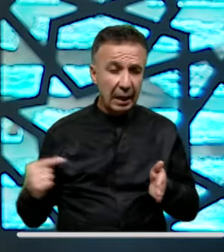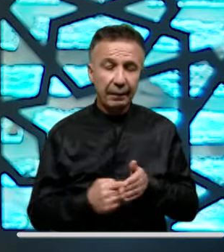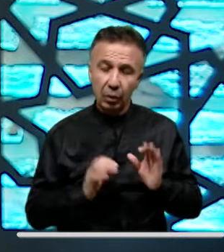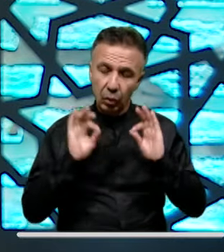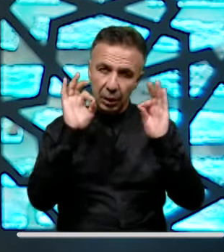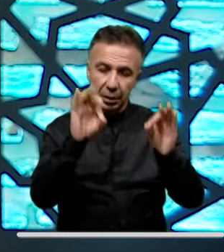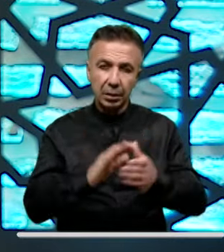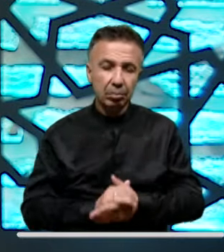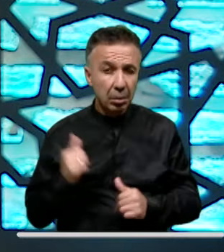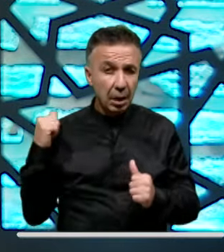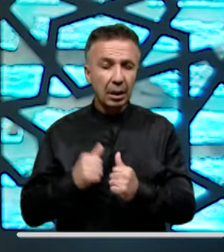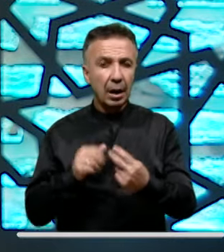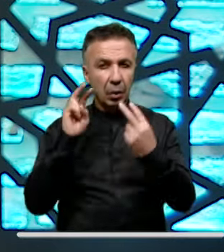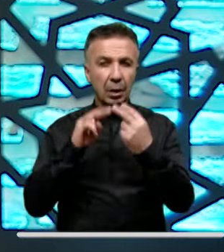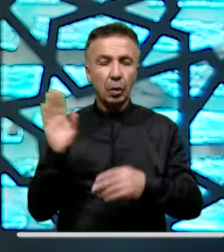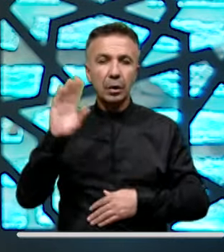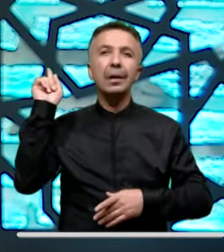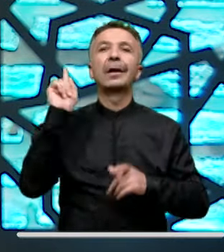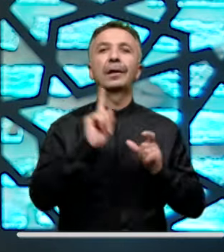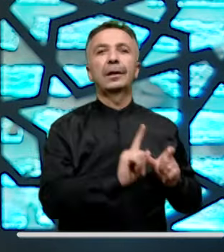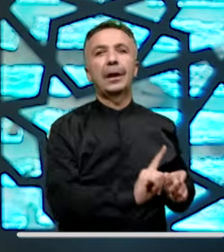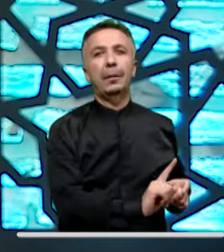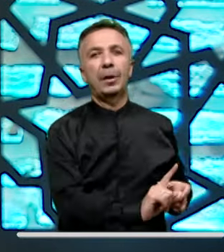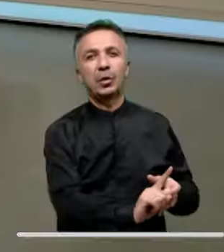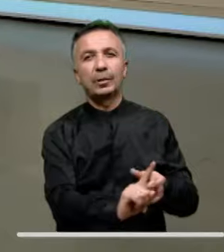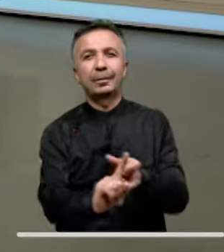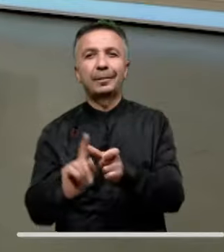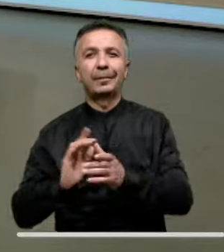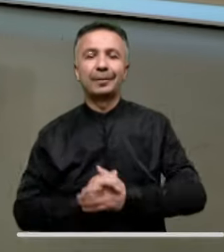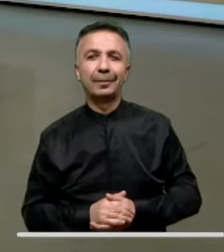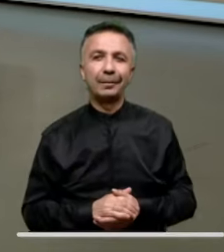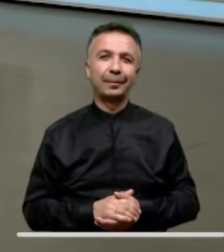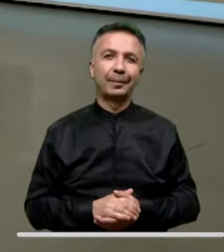ulaştırsın. Tekrar görüşünceye dek hoşça kalın. Allah'a emanet olun.